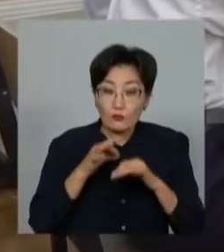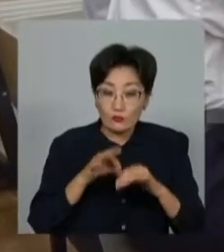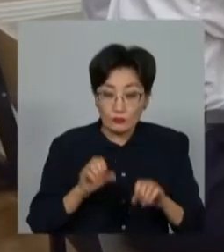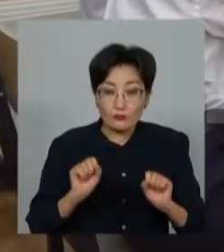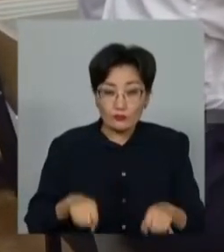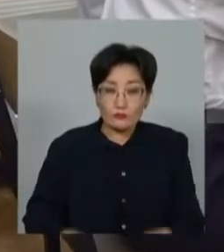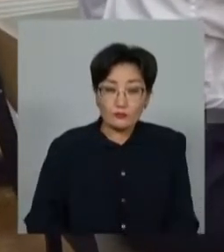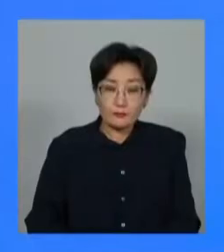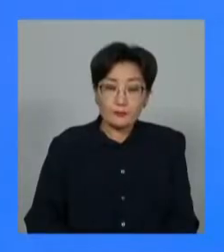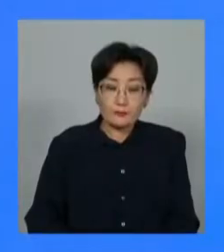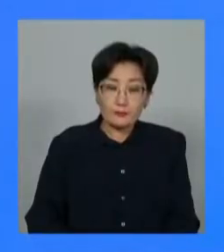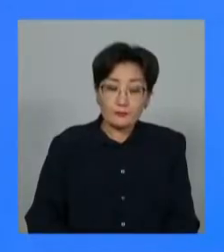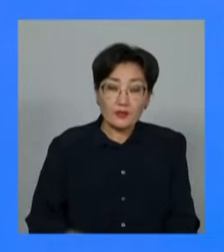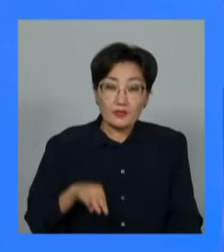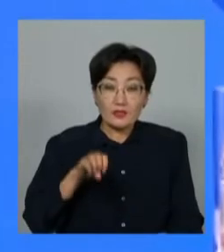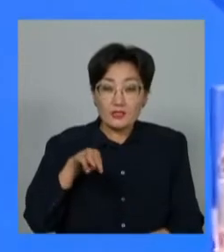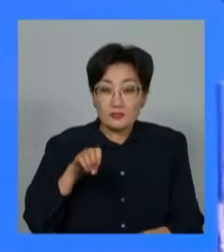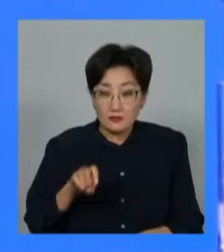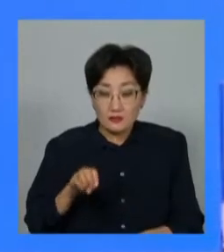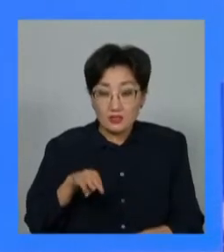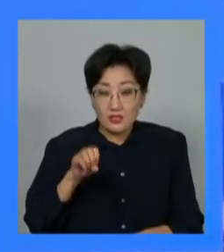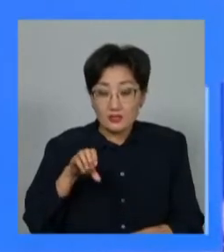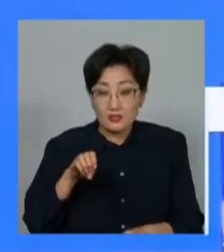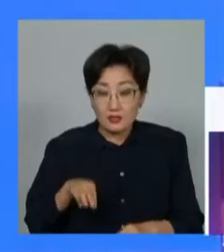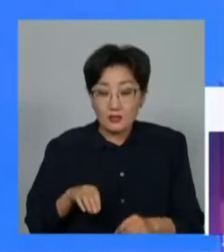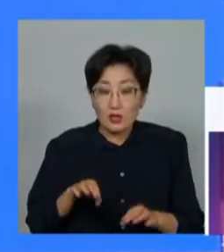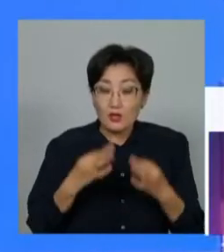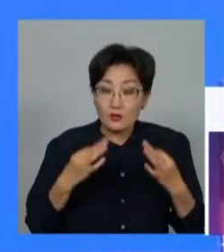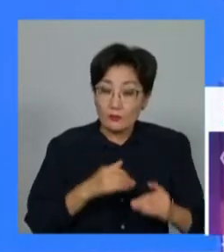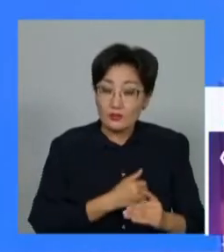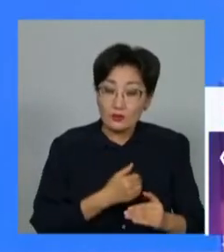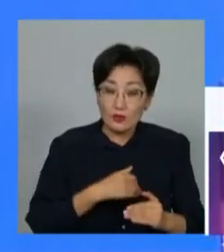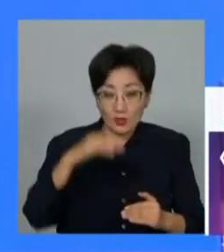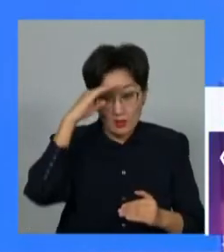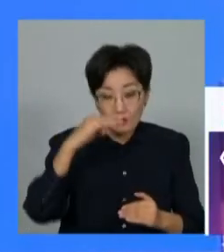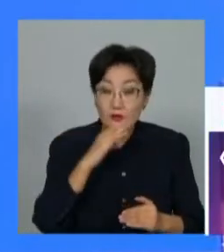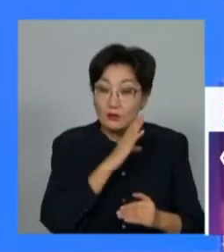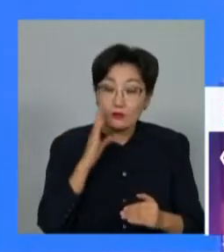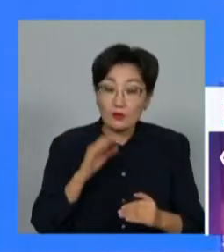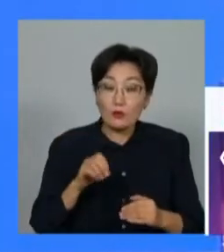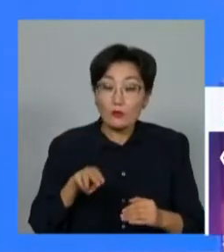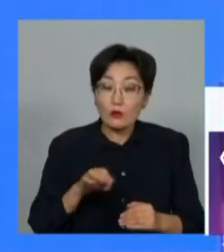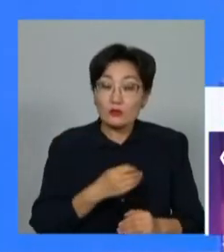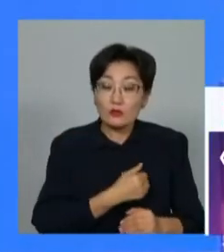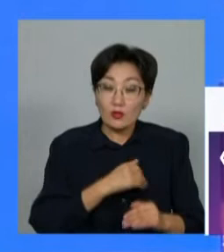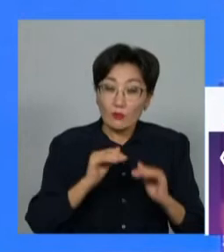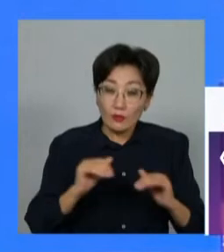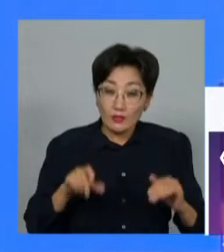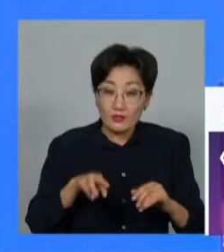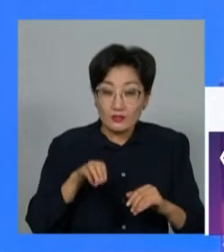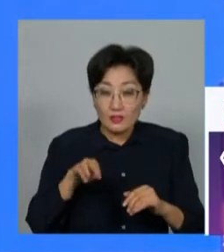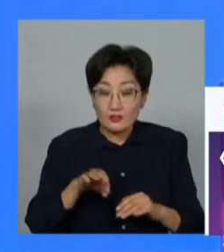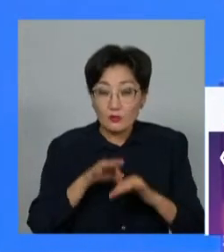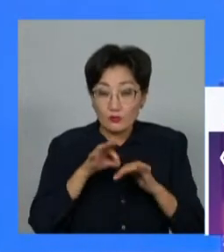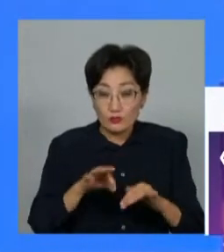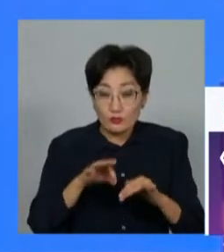болады. Тестілеу ерікті, әр атана өзі ерікті түрде баласын тестілеуден өткіземе өткізбейме өзі